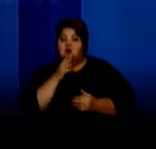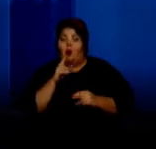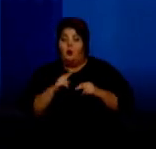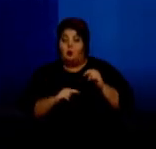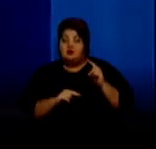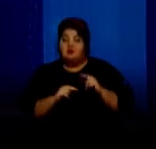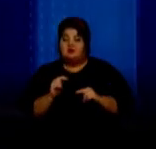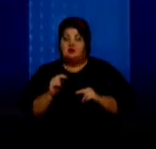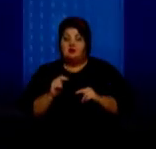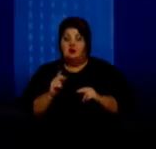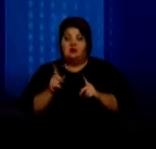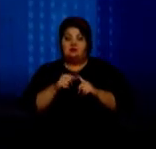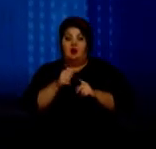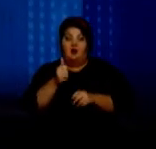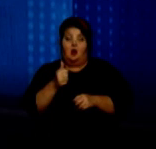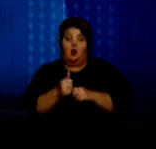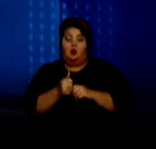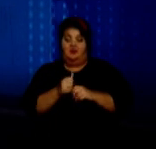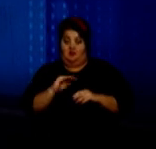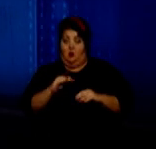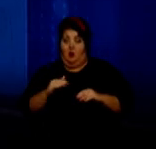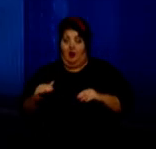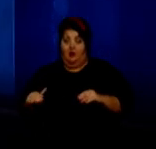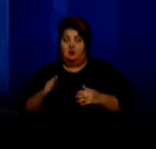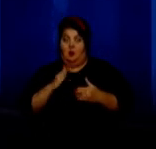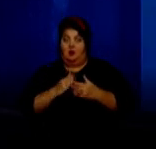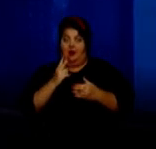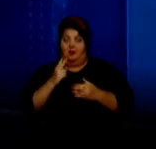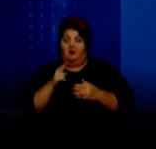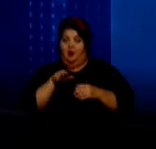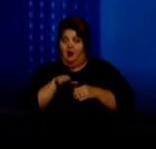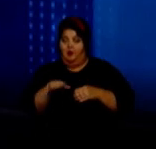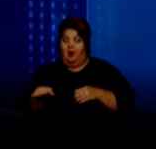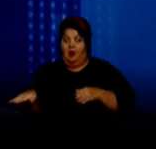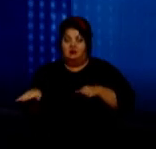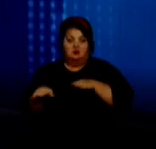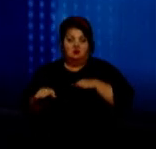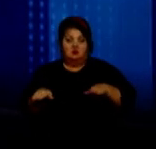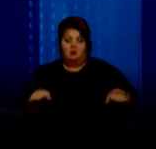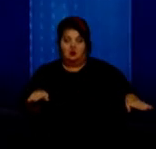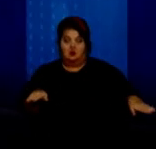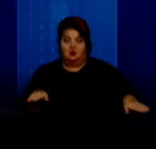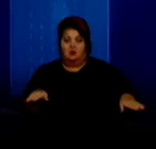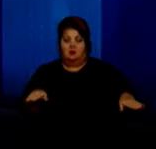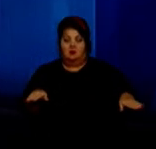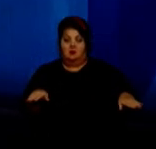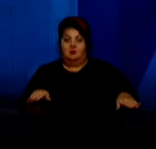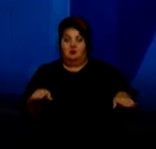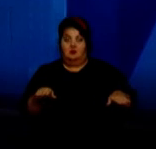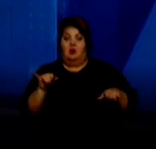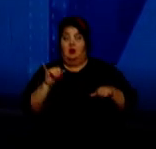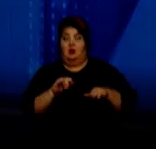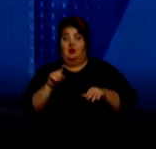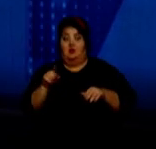кадетського корпусу з головного ганку є два пандуси, які заходять на підпортик, і